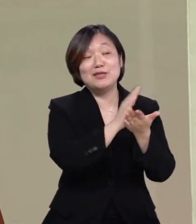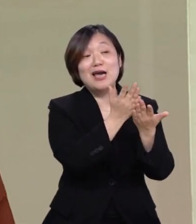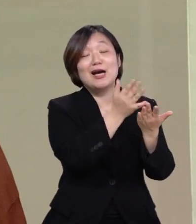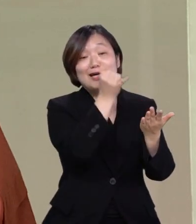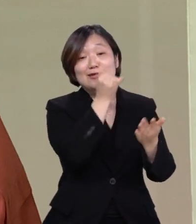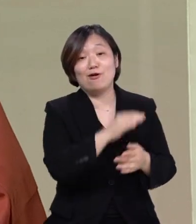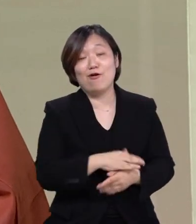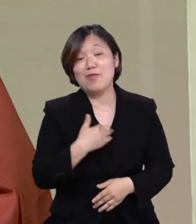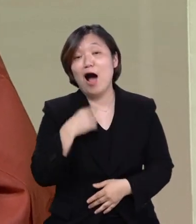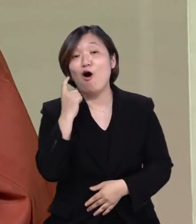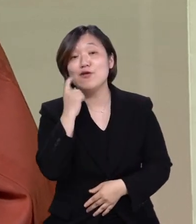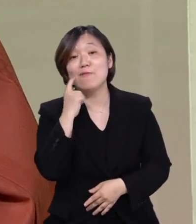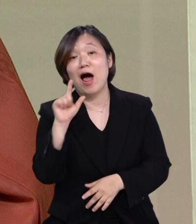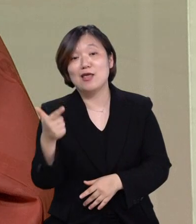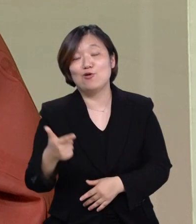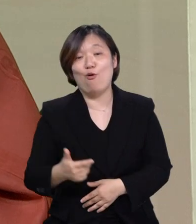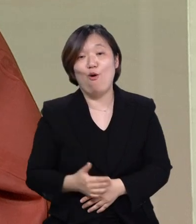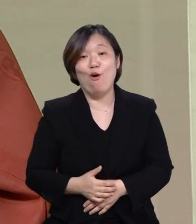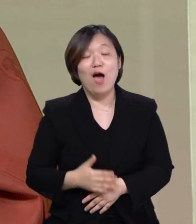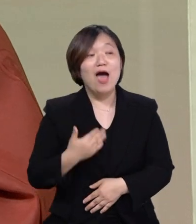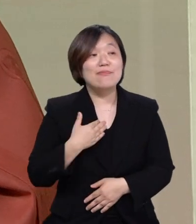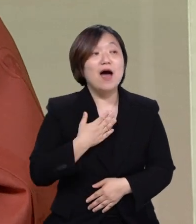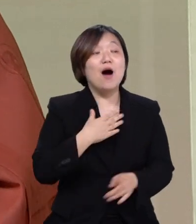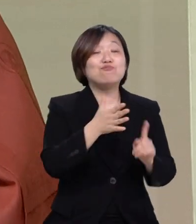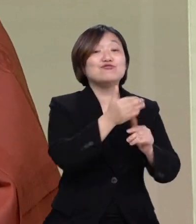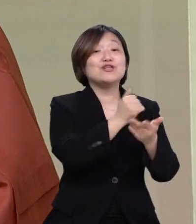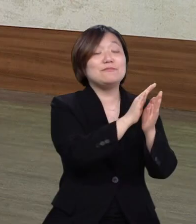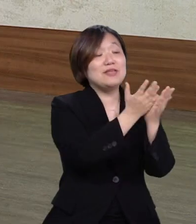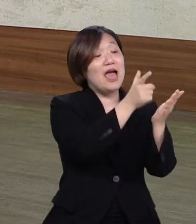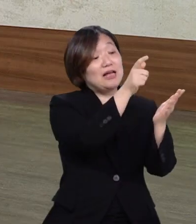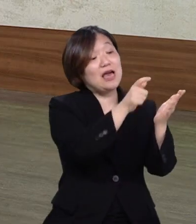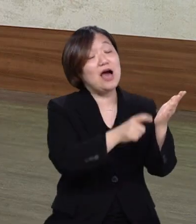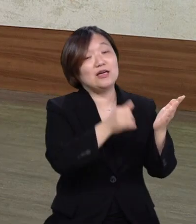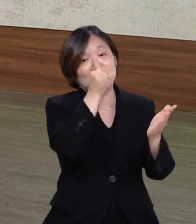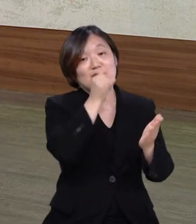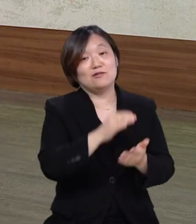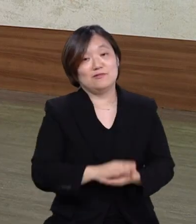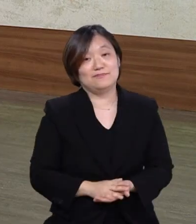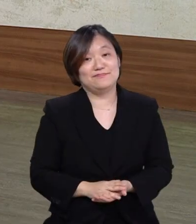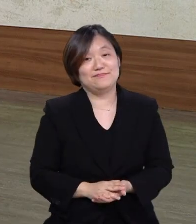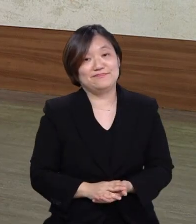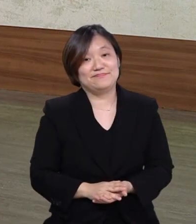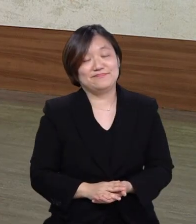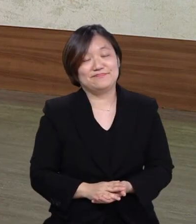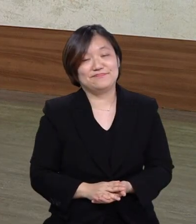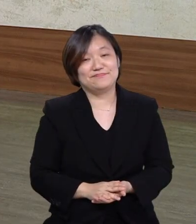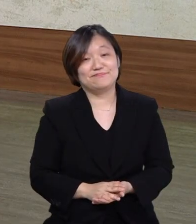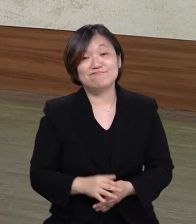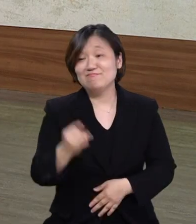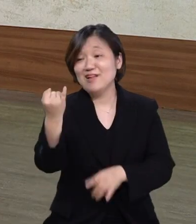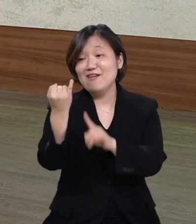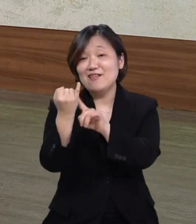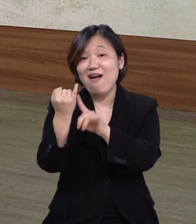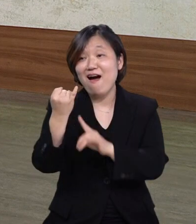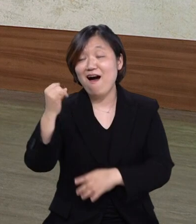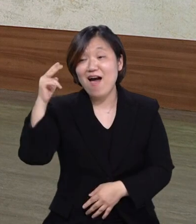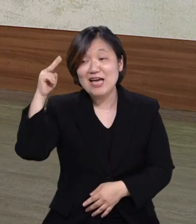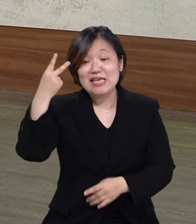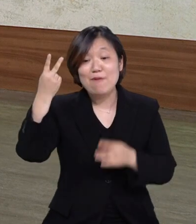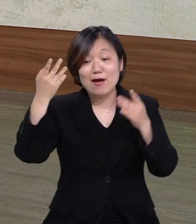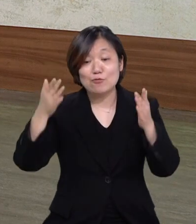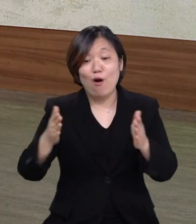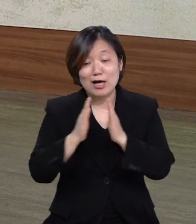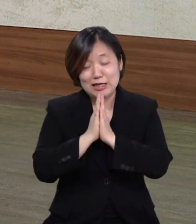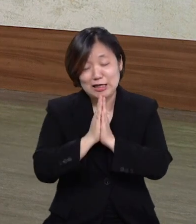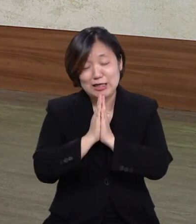해요 저는 항상 경전에 근거를 둬서 얘기합니다 그러니까 그 불자님도 이제 누가 등 뒤에 200일 기도가